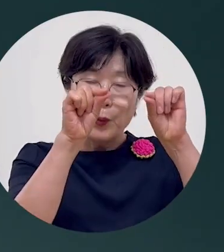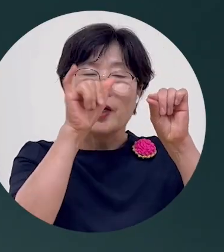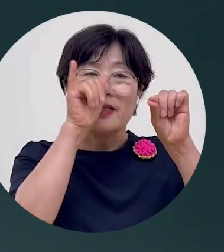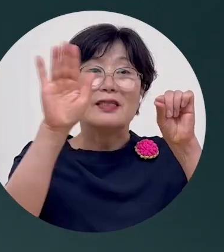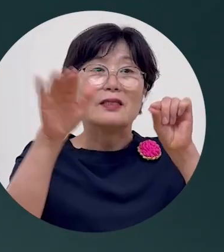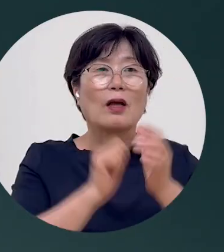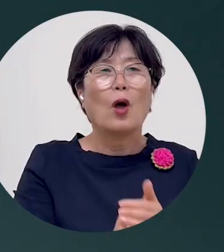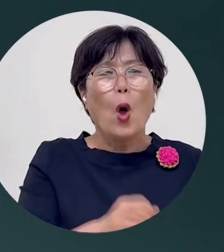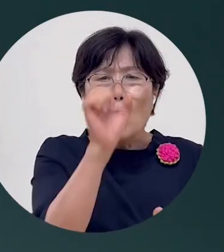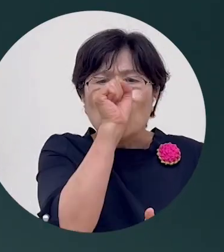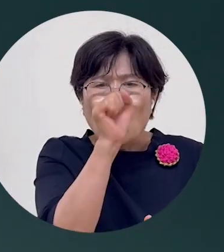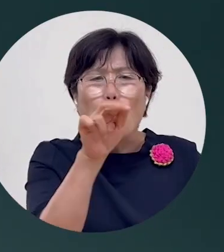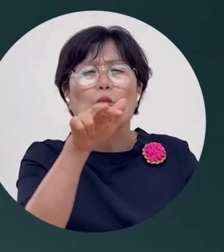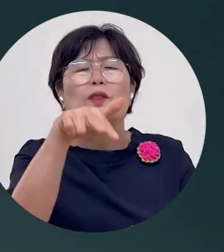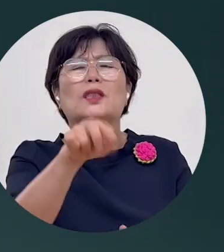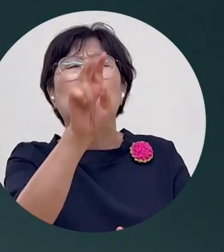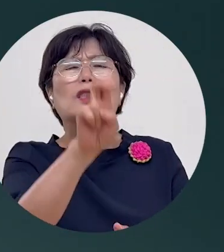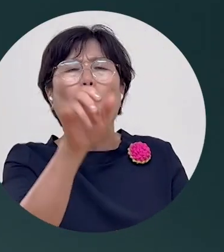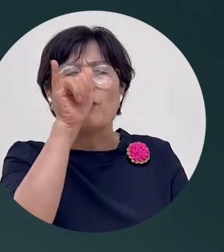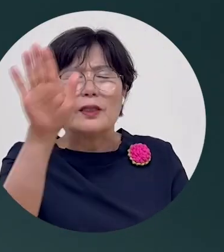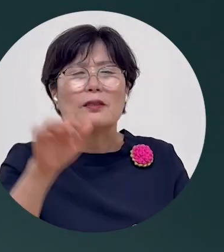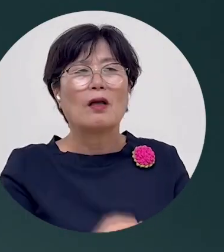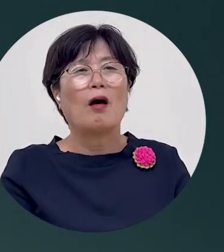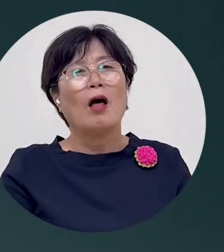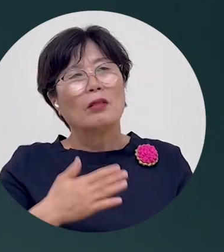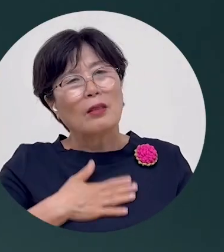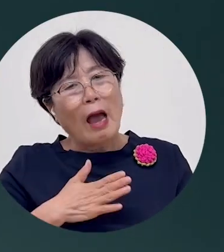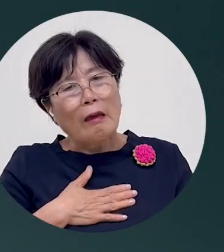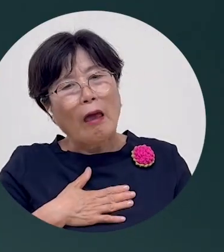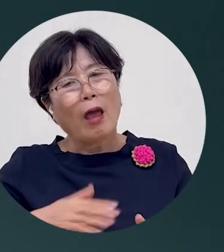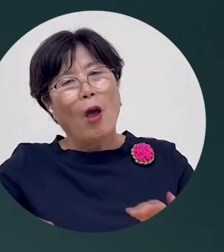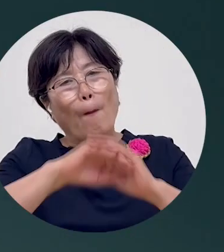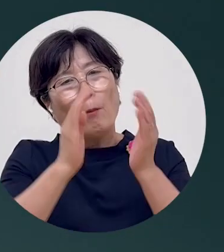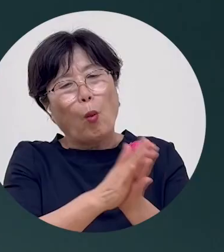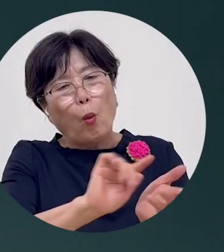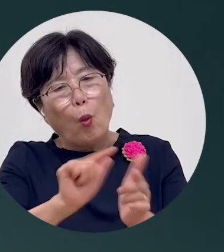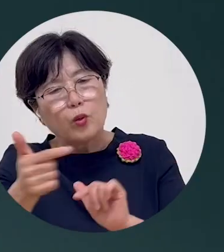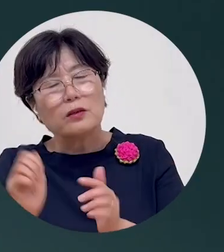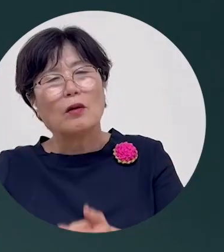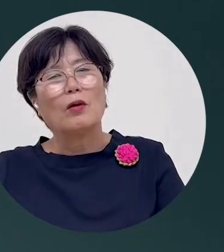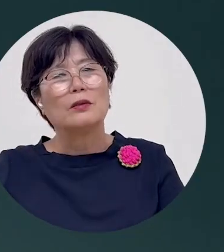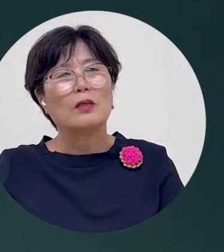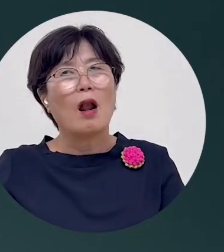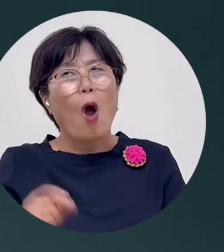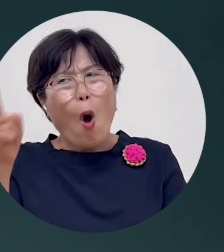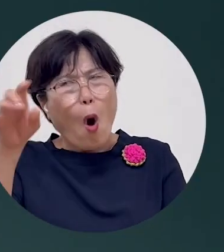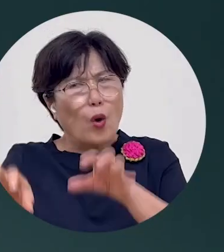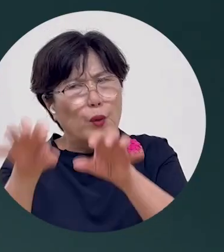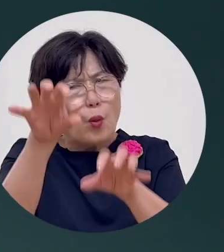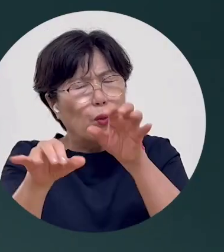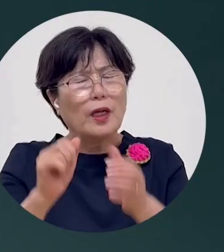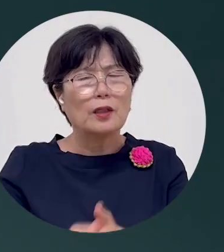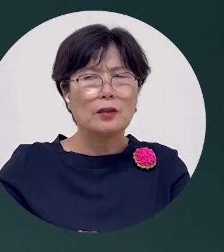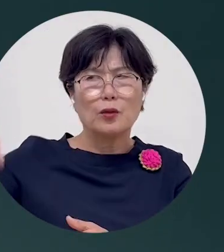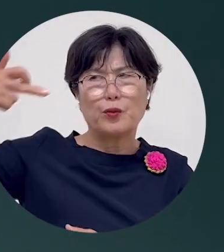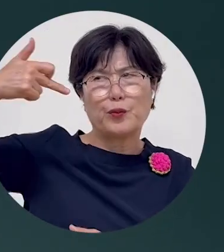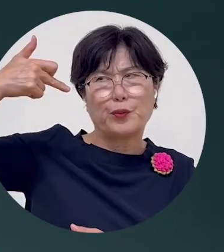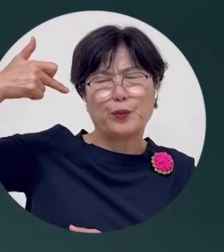점에도 나의 사소한 일상을 어디선가 지켜보고 있다는 그